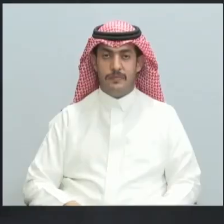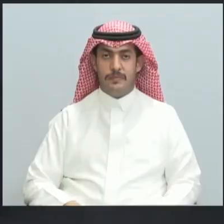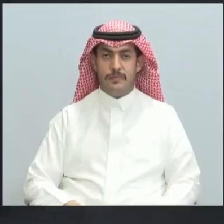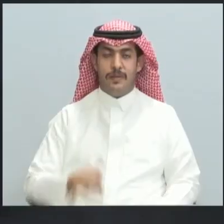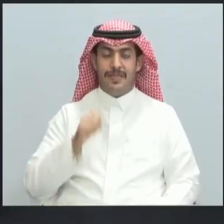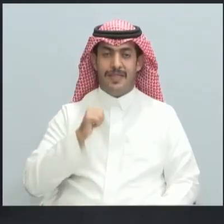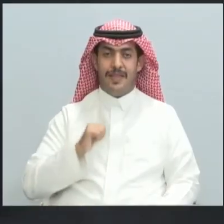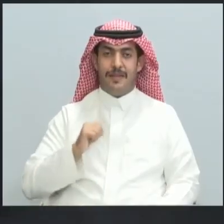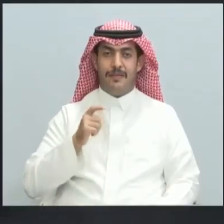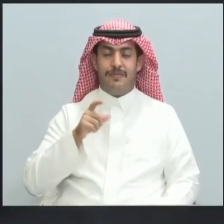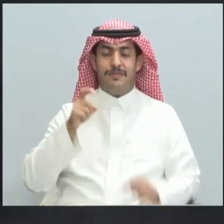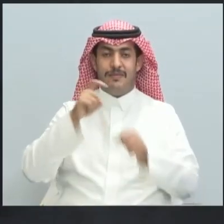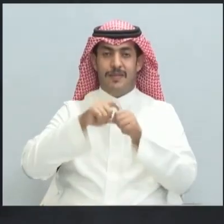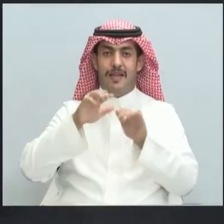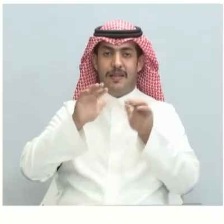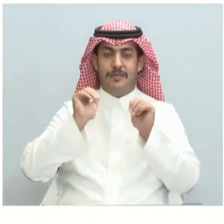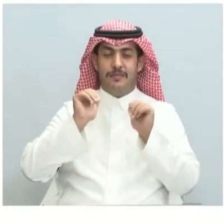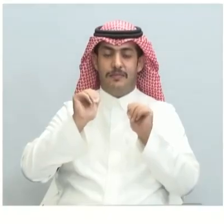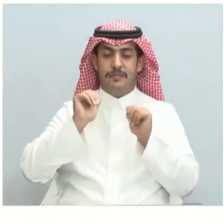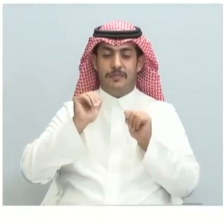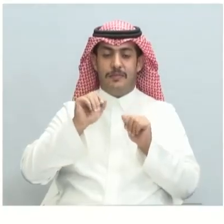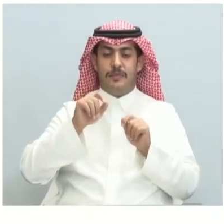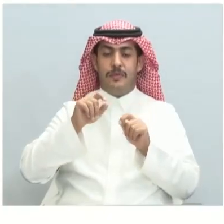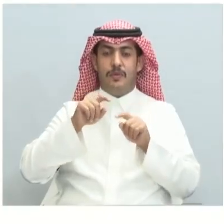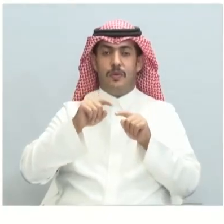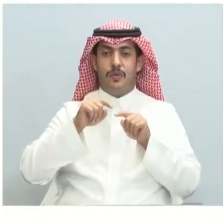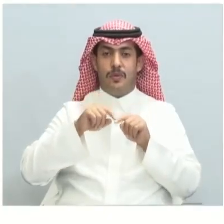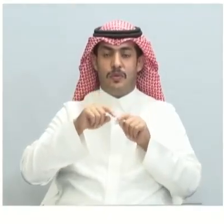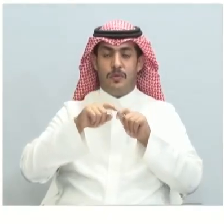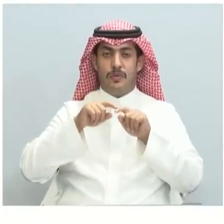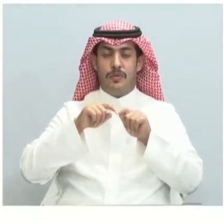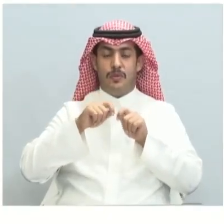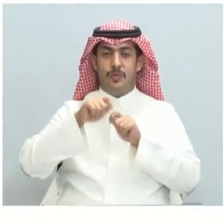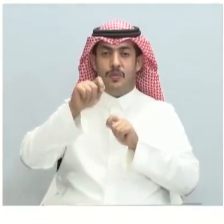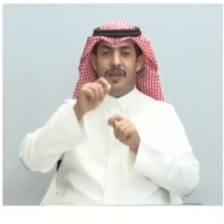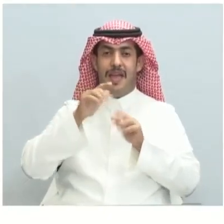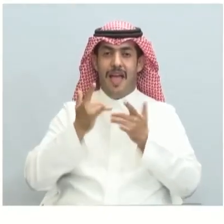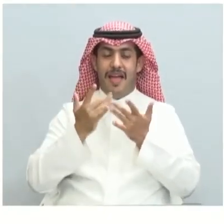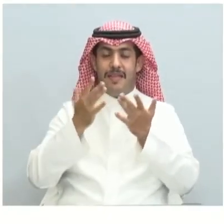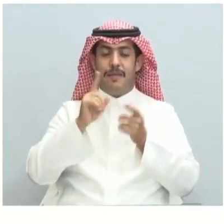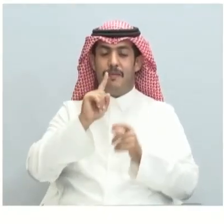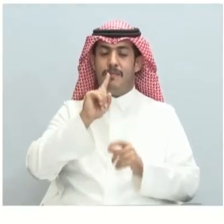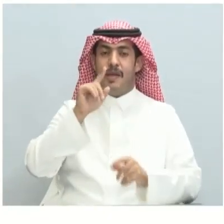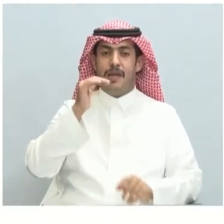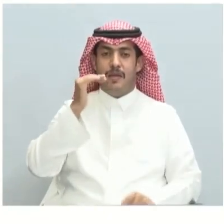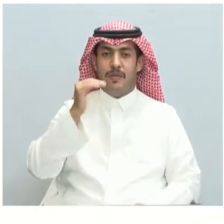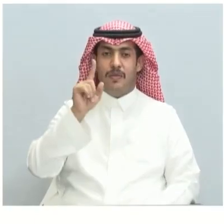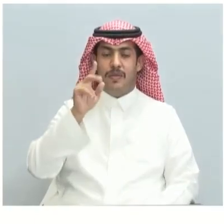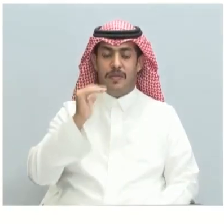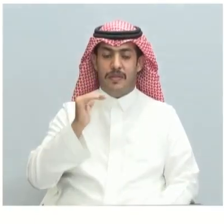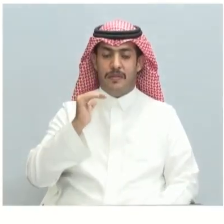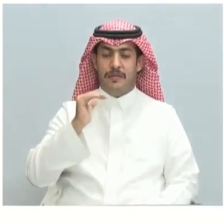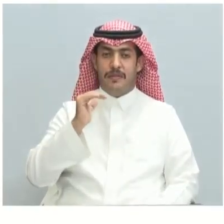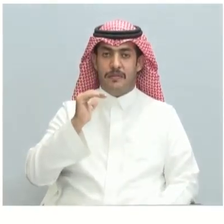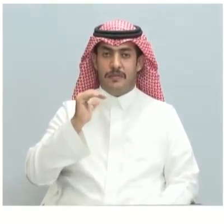هاي مبدعين انت وصلت الاجابه اذا طول الحديقه ابنائي وبناتي 100 ونصف عدد كسري